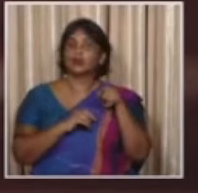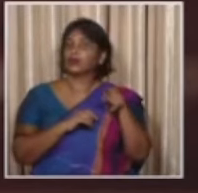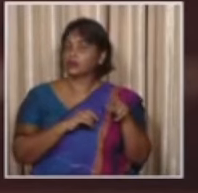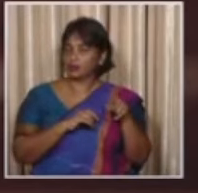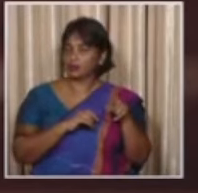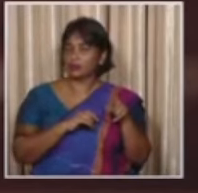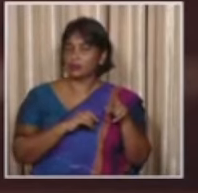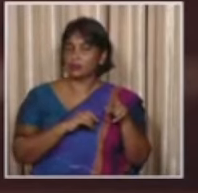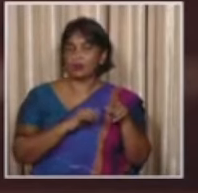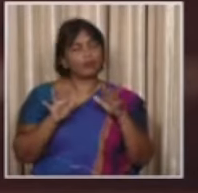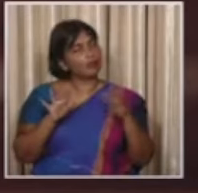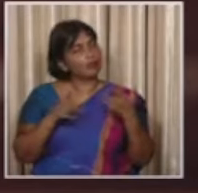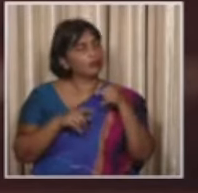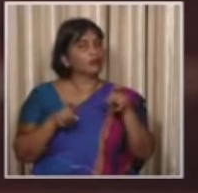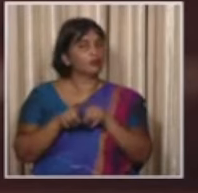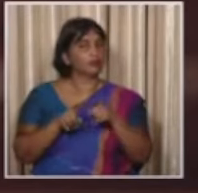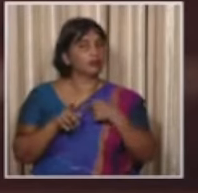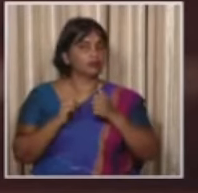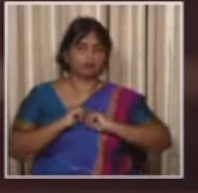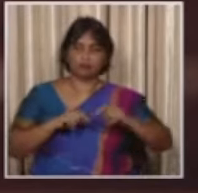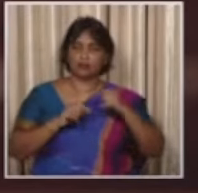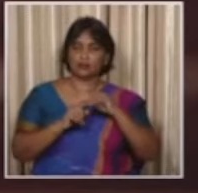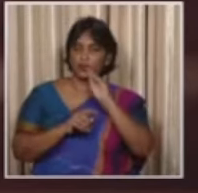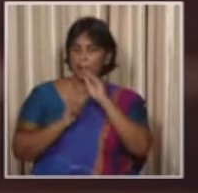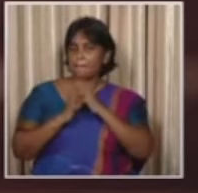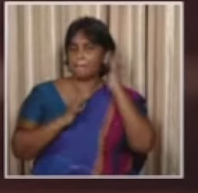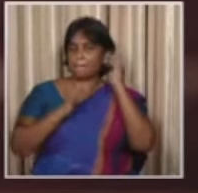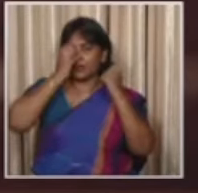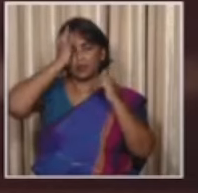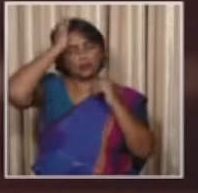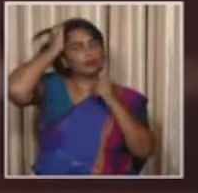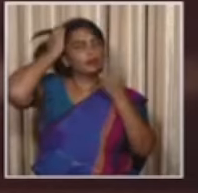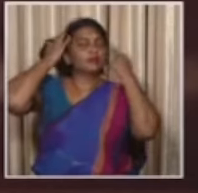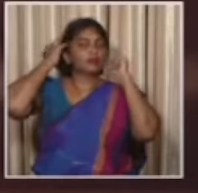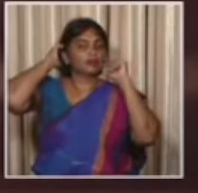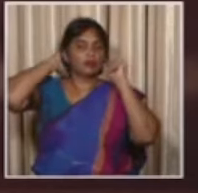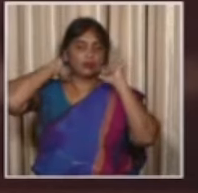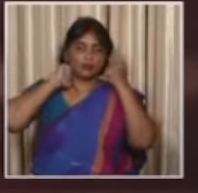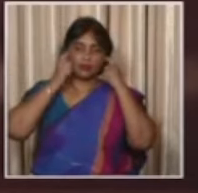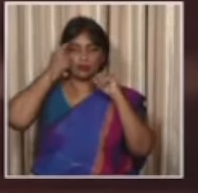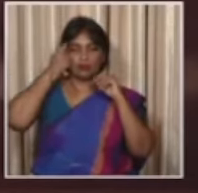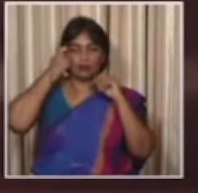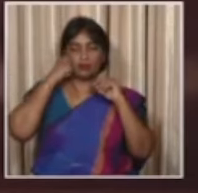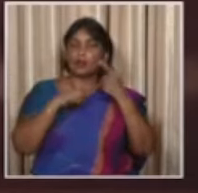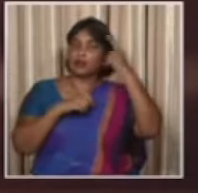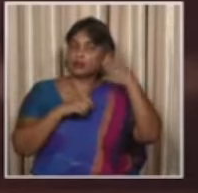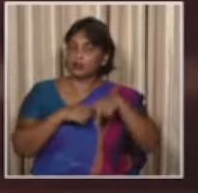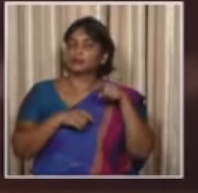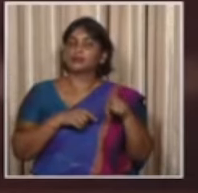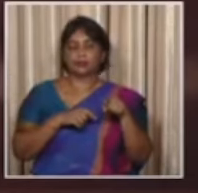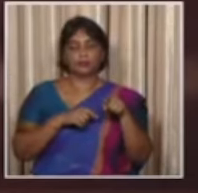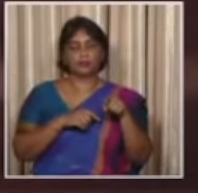මේ නැත්තම් අපි මේ කරන්නේ කිසිදු ප්‍රතිඵලයක් නැති අවස්ථාවක් හැටියටයි මට පේන්නේ. දෙවෙනි කාරණේ